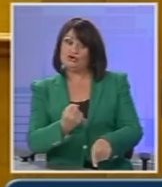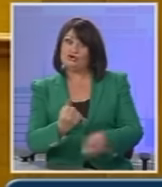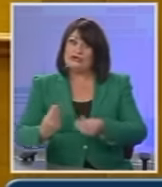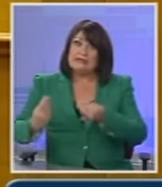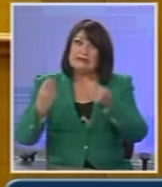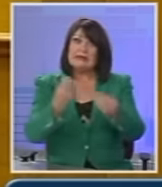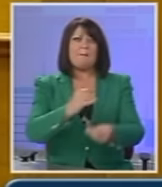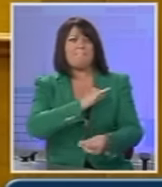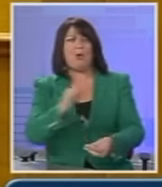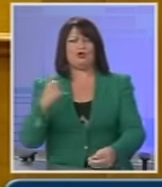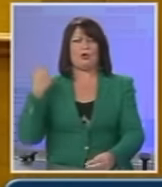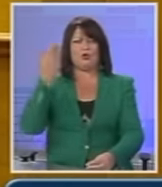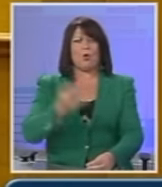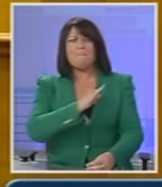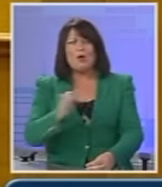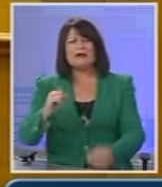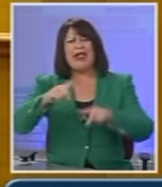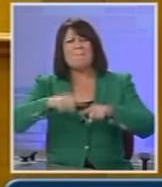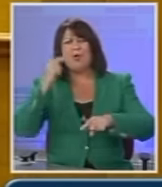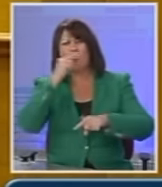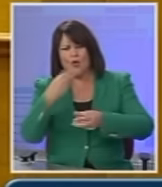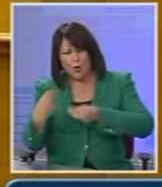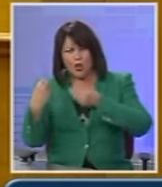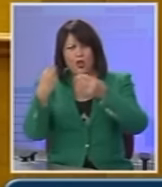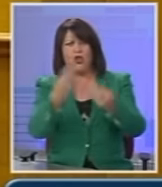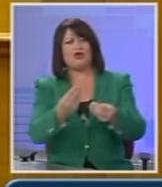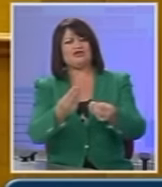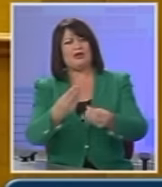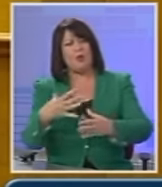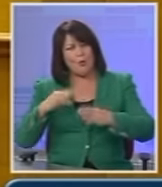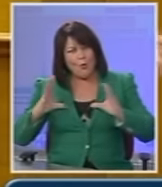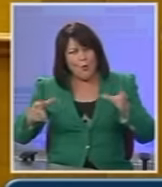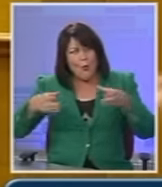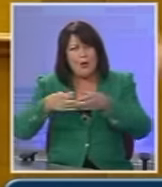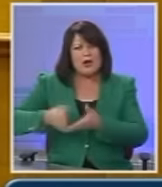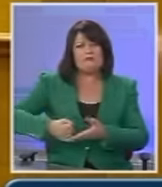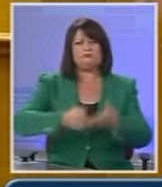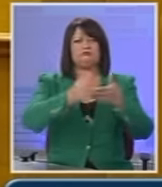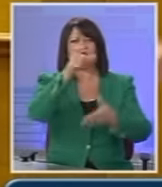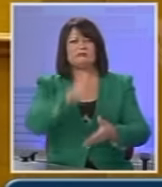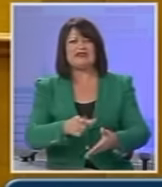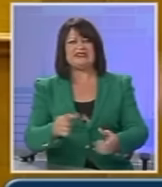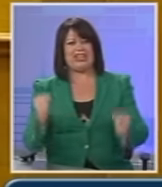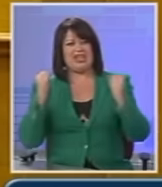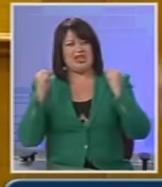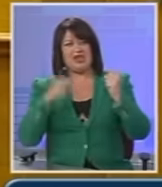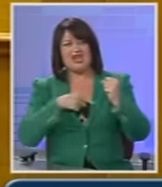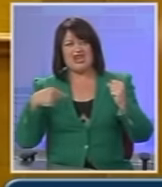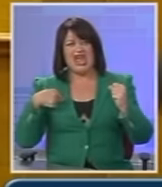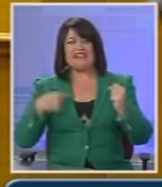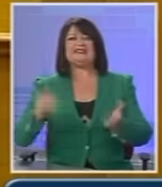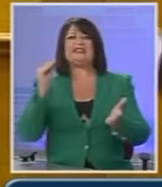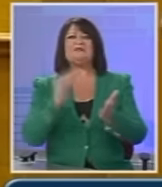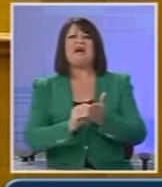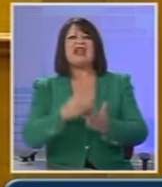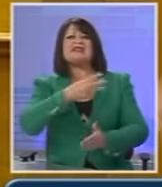έχει ξαναδοθεί ποτέ σε Έλληνα πρωθυπουργό να πάει να εκπροσωπήσει τη χώρα. Και αντί να γίνετε εθνικός ηγέτης, ξαναγίνετε